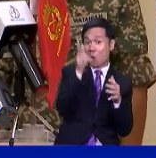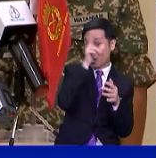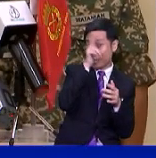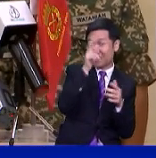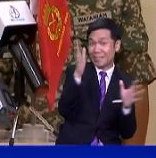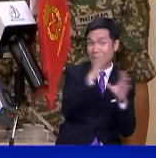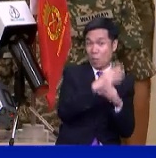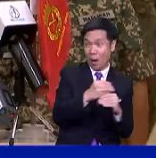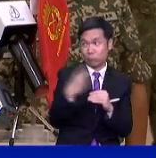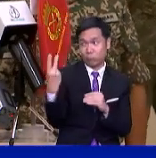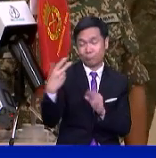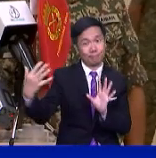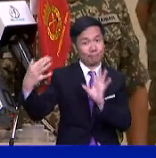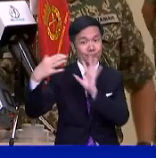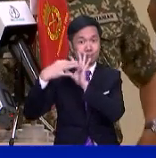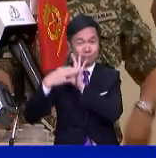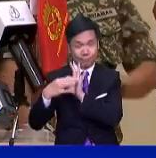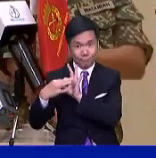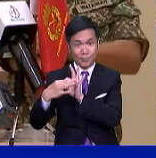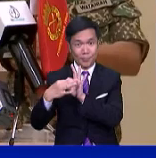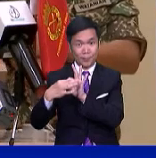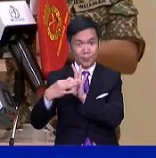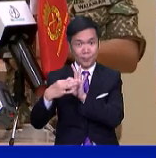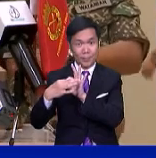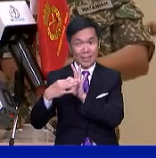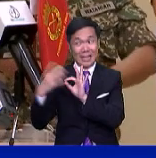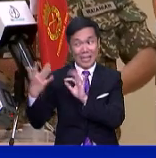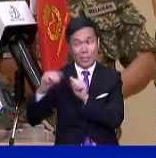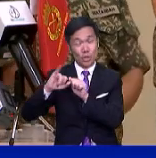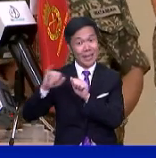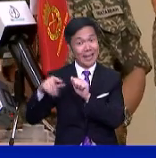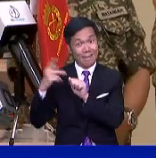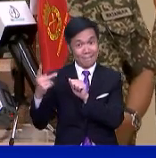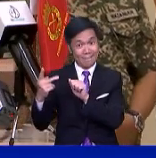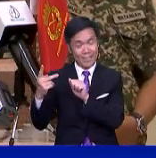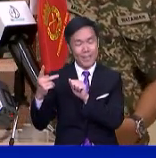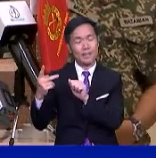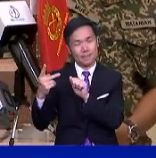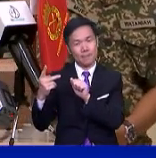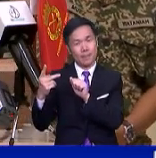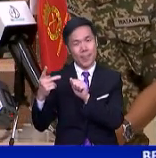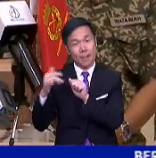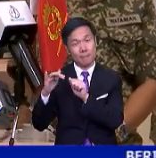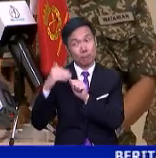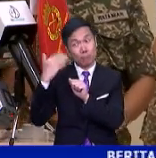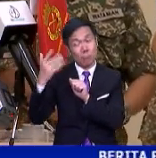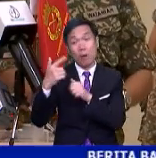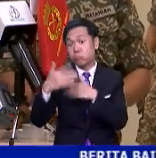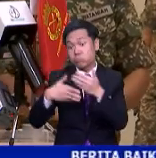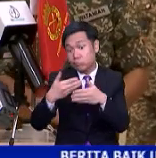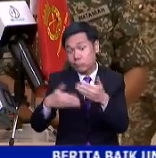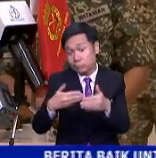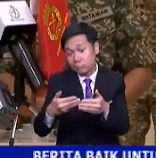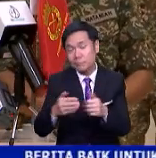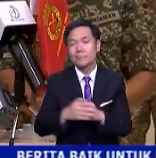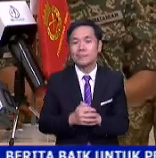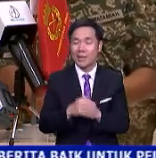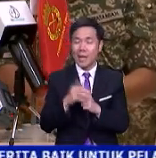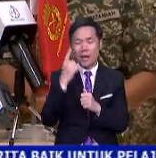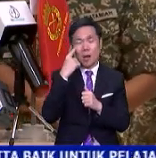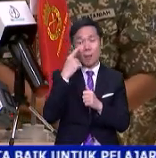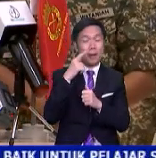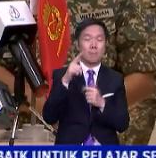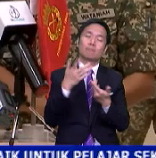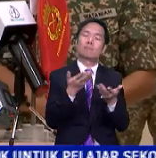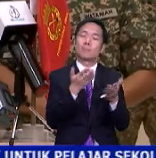boleh mewujudkan satu komiti ini untuk melihat bagaimana yang perlu dilaksanakan dari segi